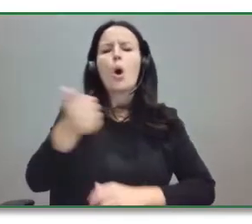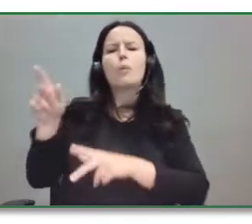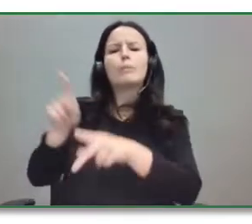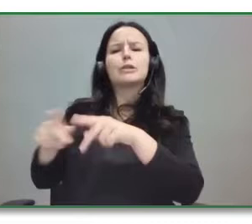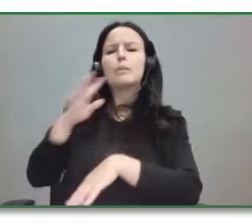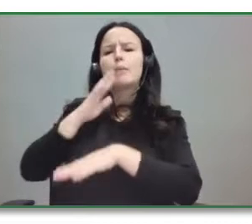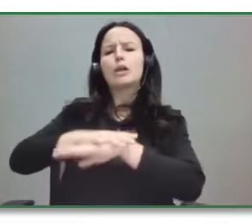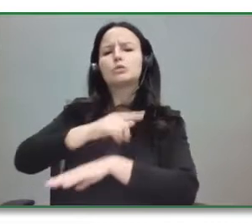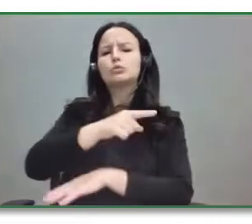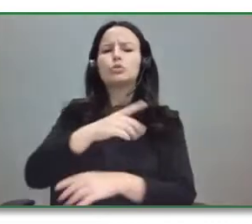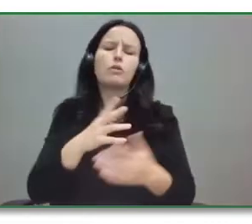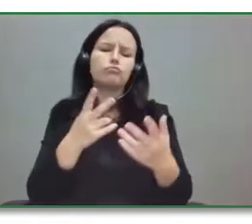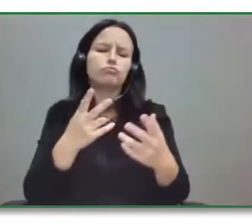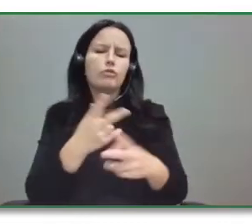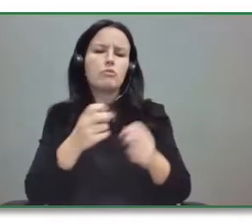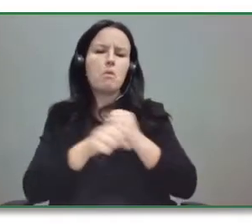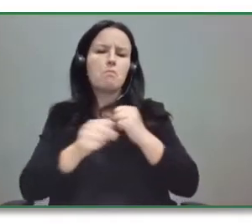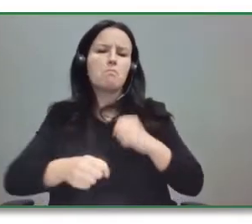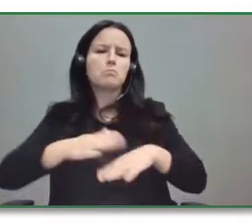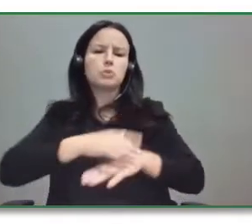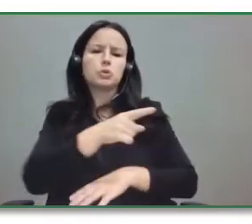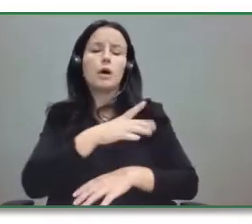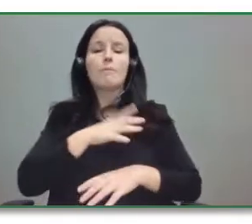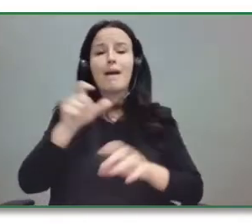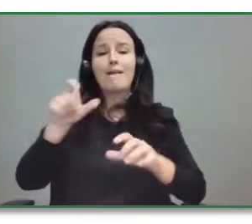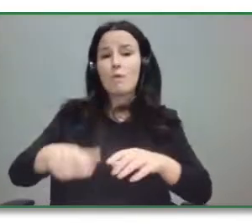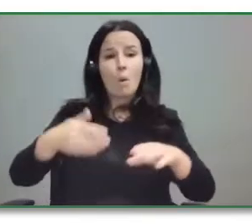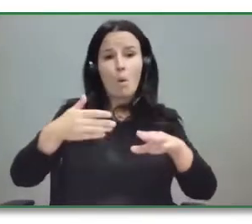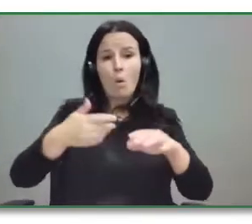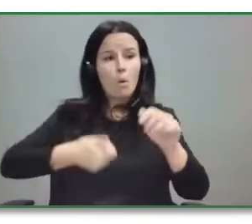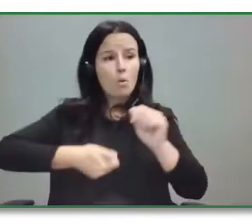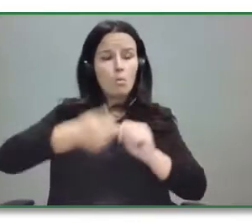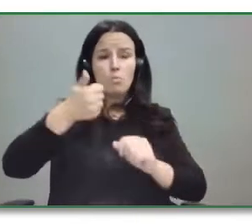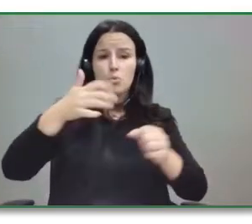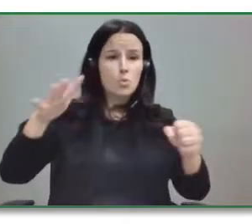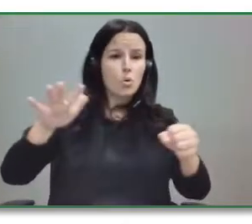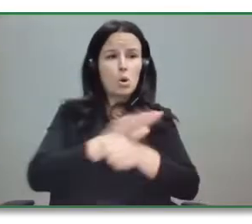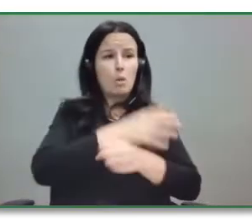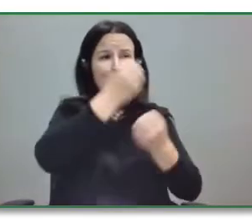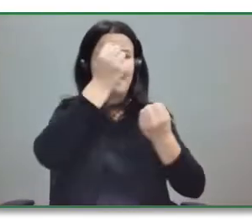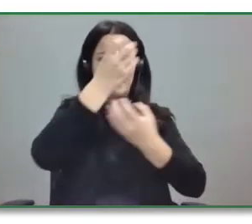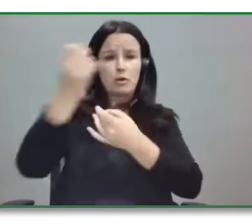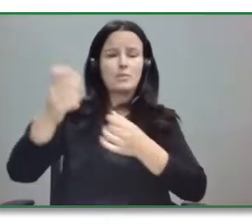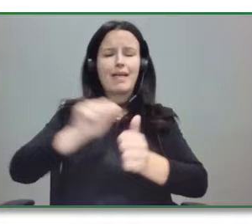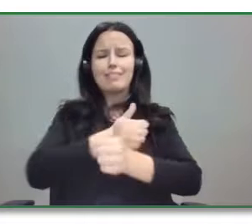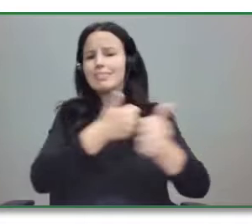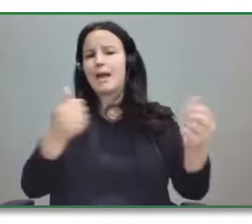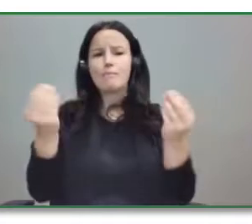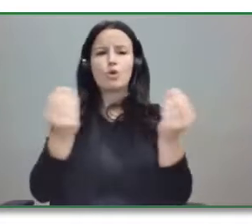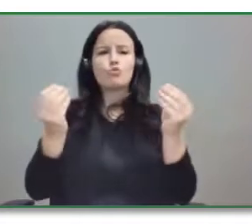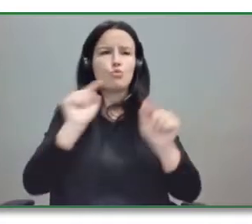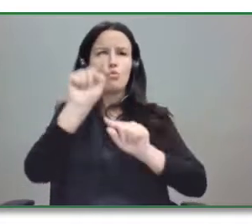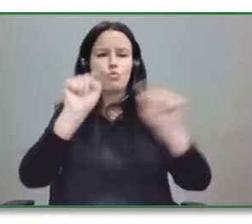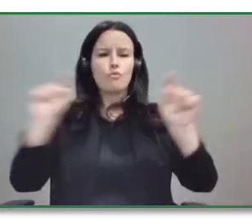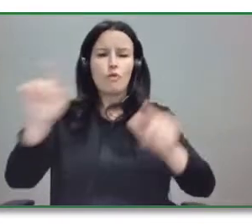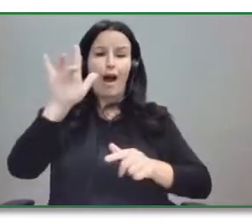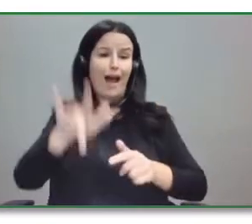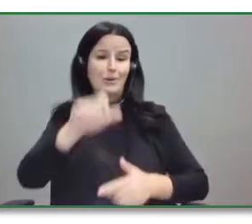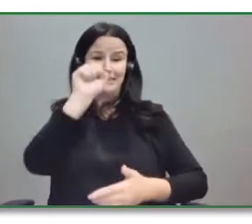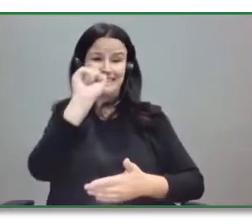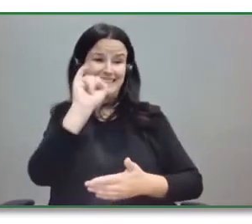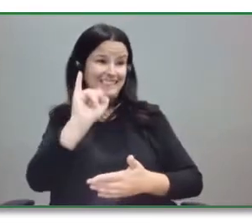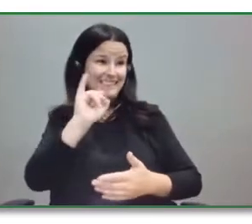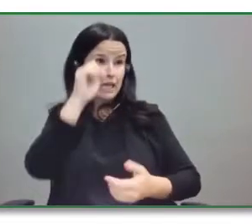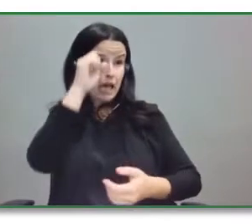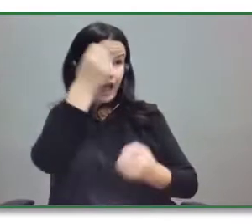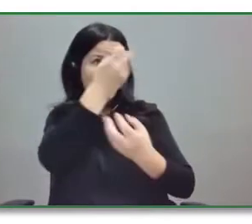besoin d'informations sur l'accès plus complet, peu importe où on va, parce que c'est le manque d'informations qui signifie que les